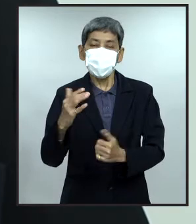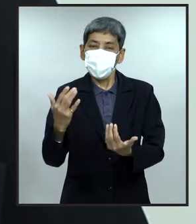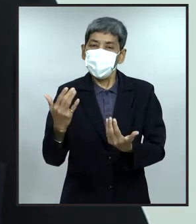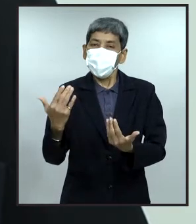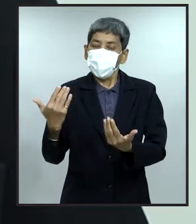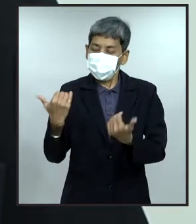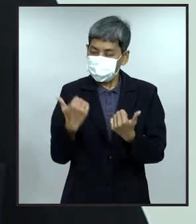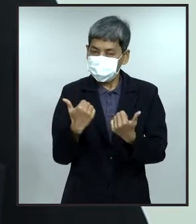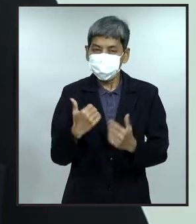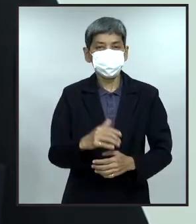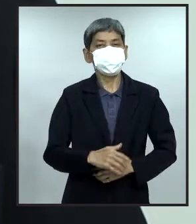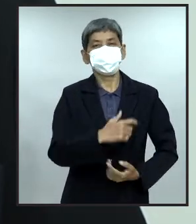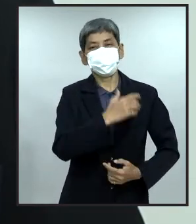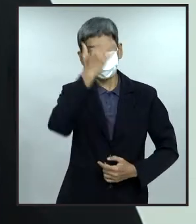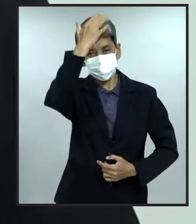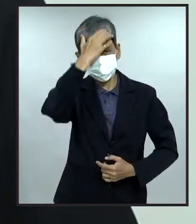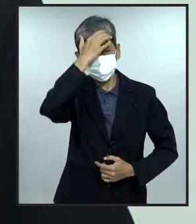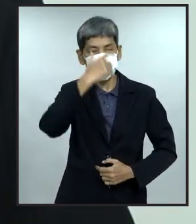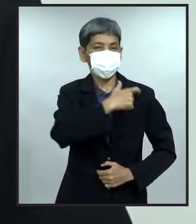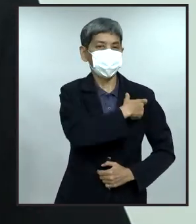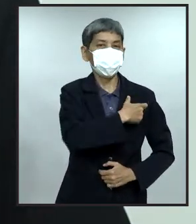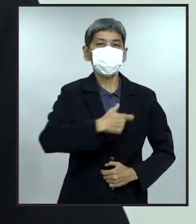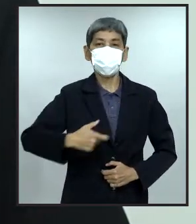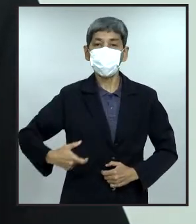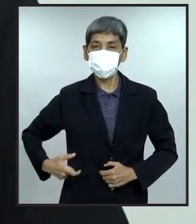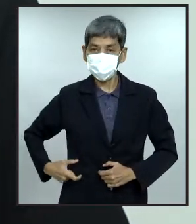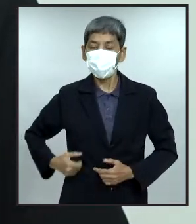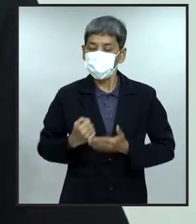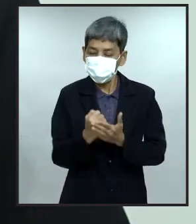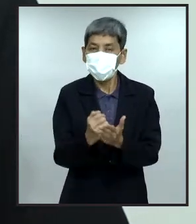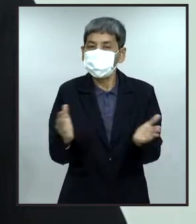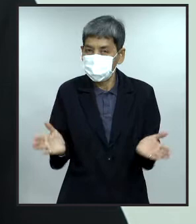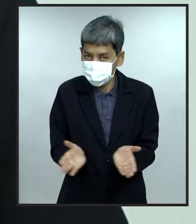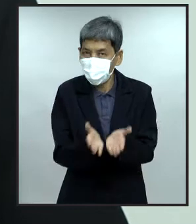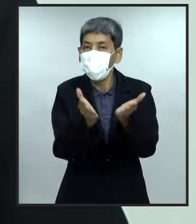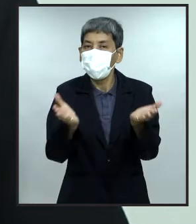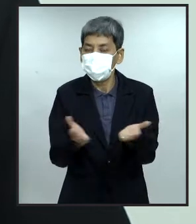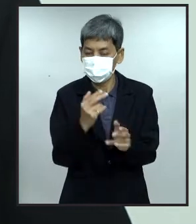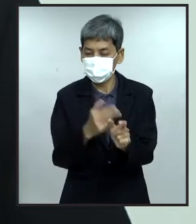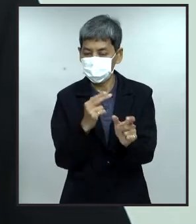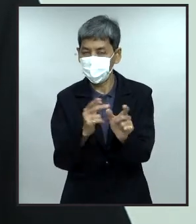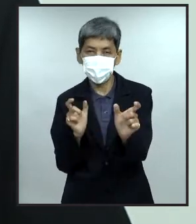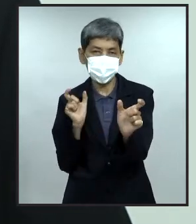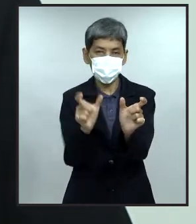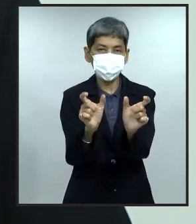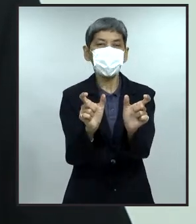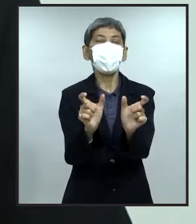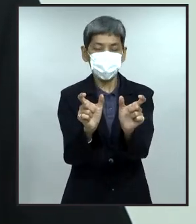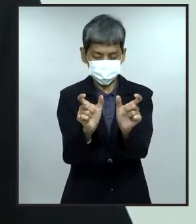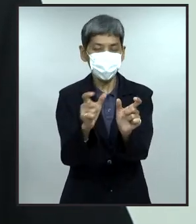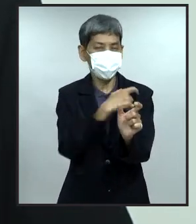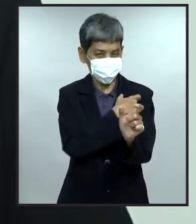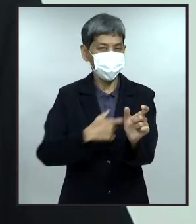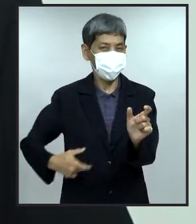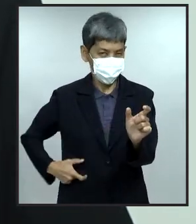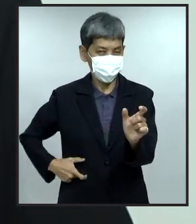ได้รับ อยู่ในพระบรมราชินูปถัมภ์นะครับโดยสมเด็จพระนางเจ้าพระบรมราชินี